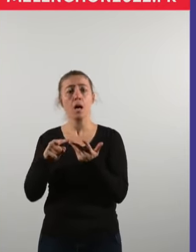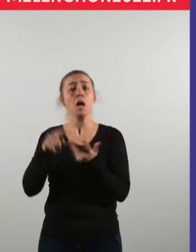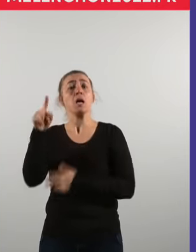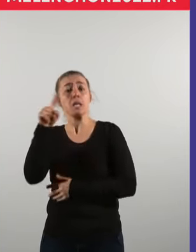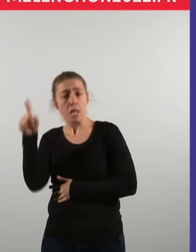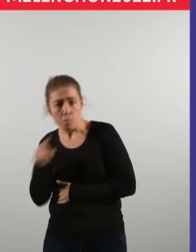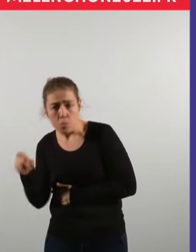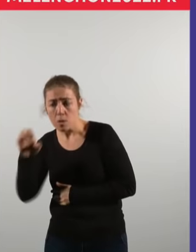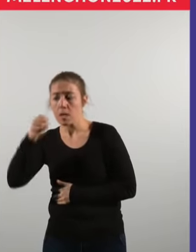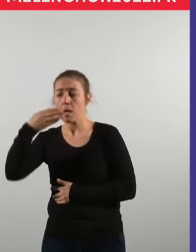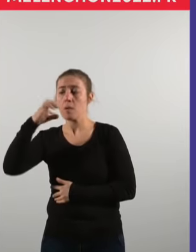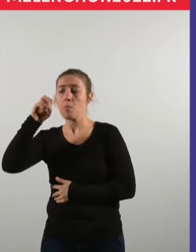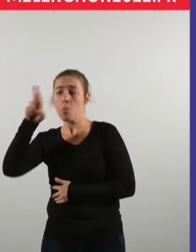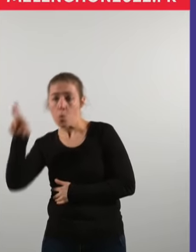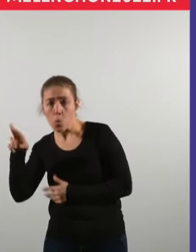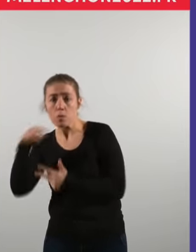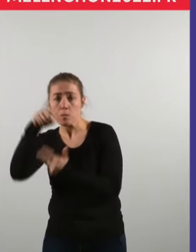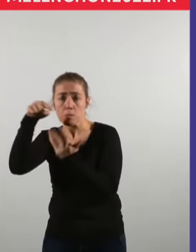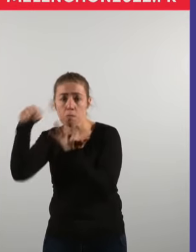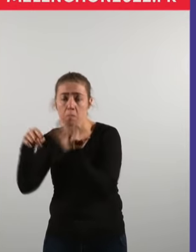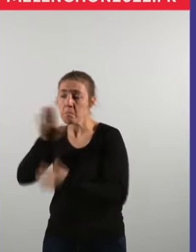Zemmour,